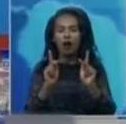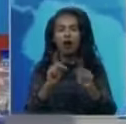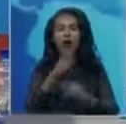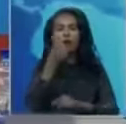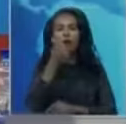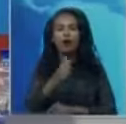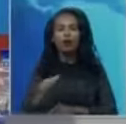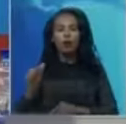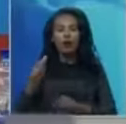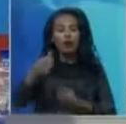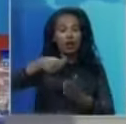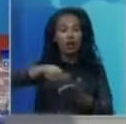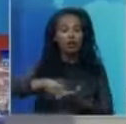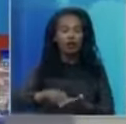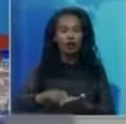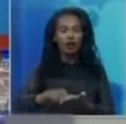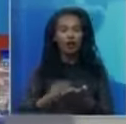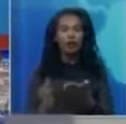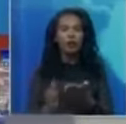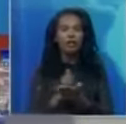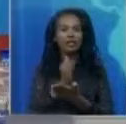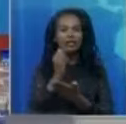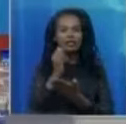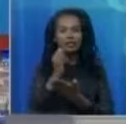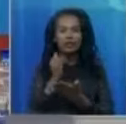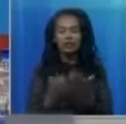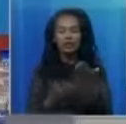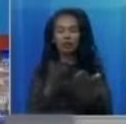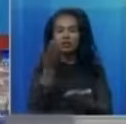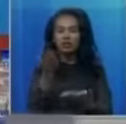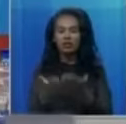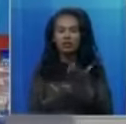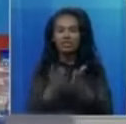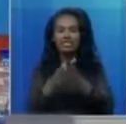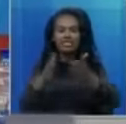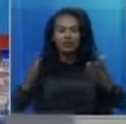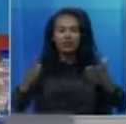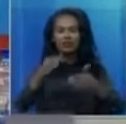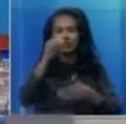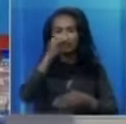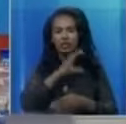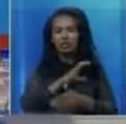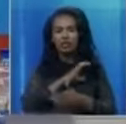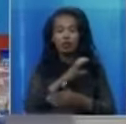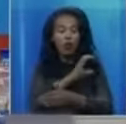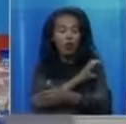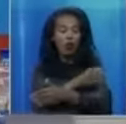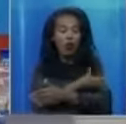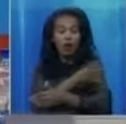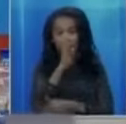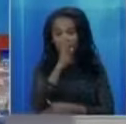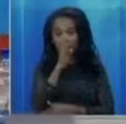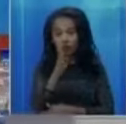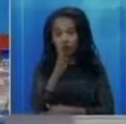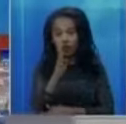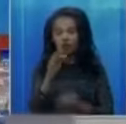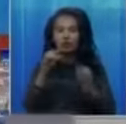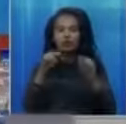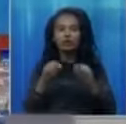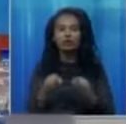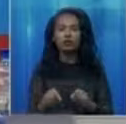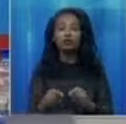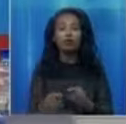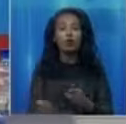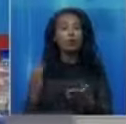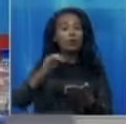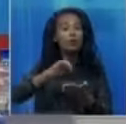በአረንጓዴ አሻራ፣ በኢንዱስትሪ፣ በሰርቪስ ሰፊ የሰው ኃይል ተቀጥሯል። ዘንድሮም